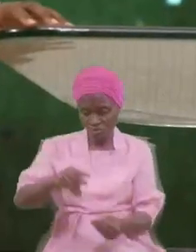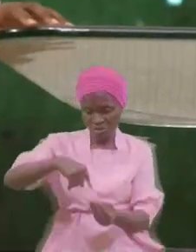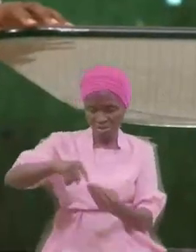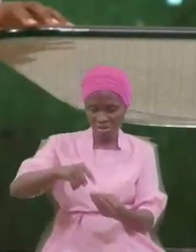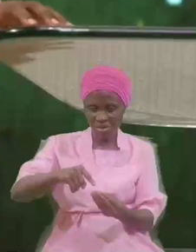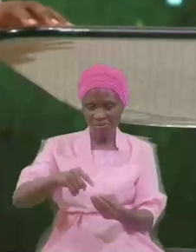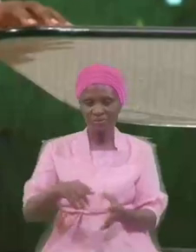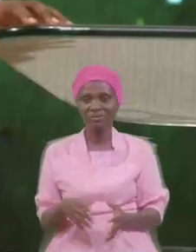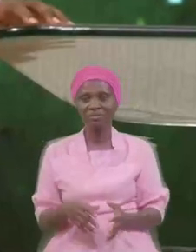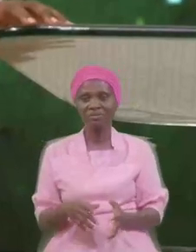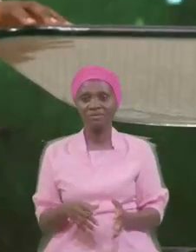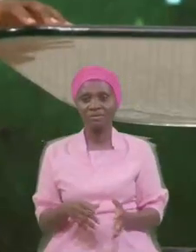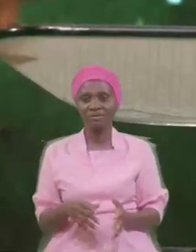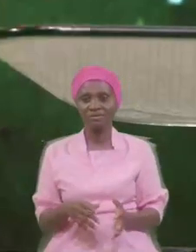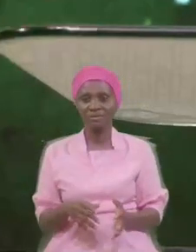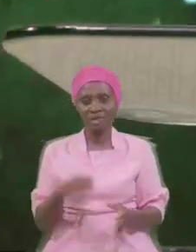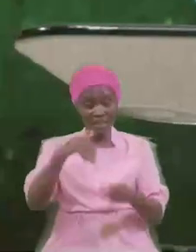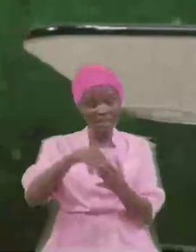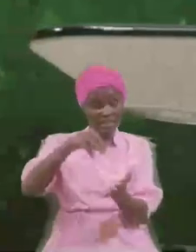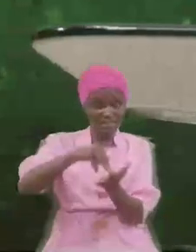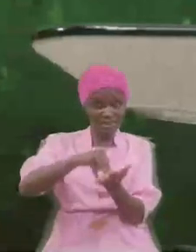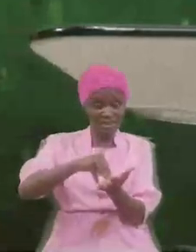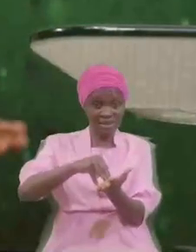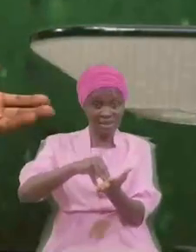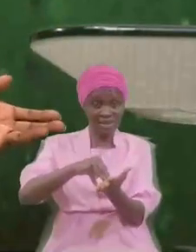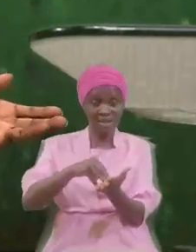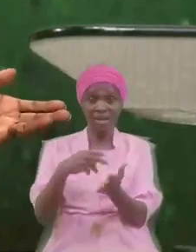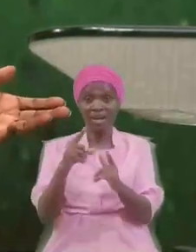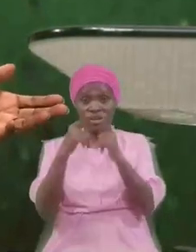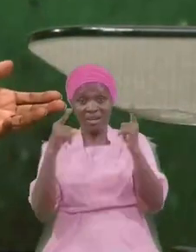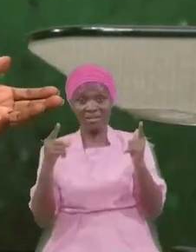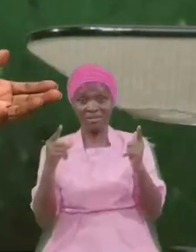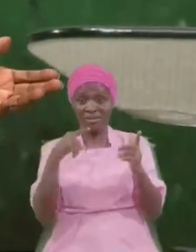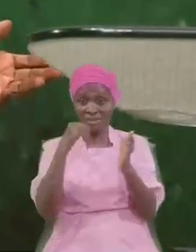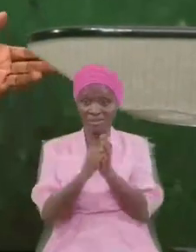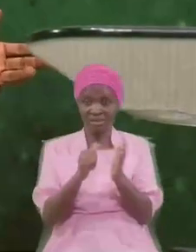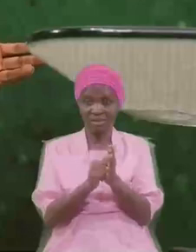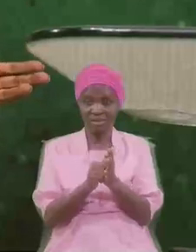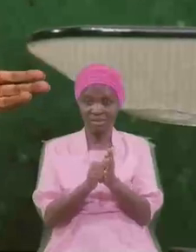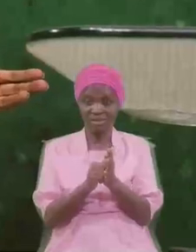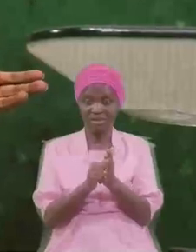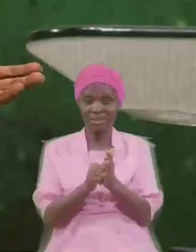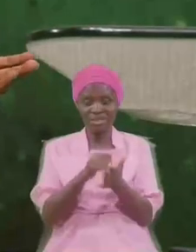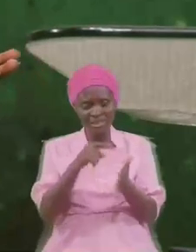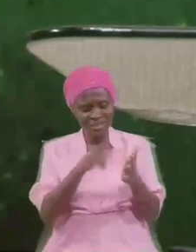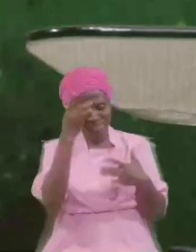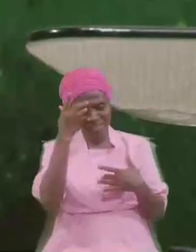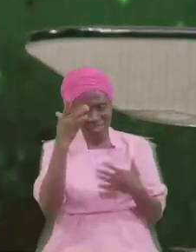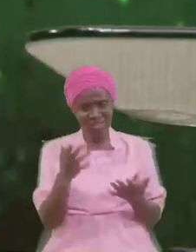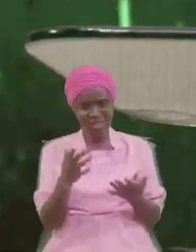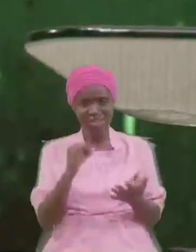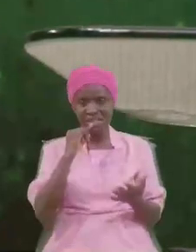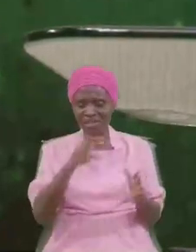qui selon les médecins, on a dit que cela parcourt votre famille, comme cela parcourt votre